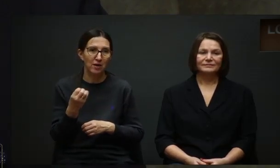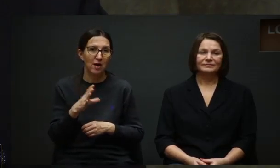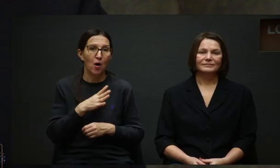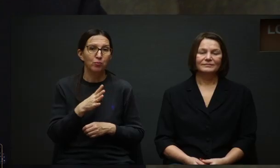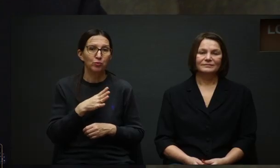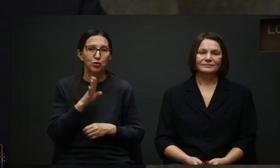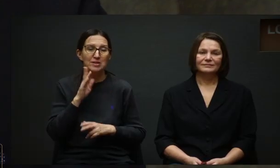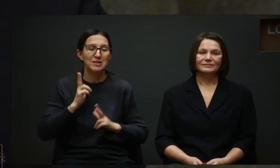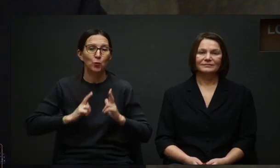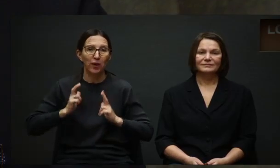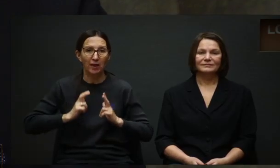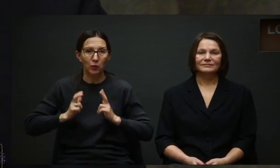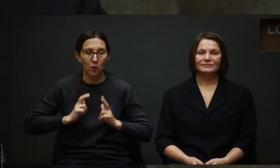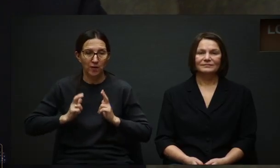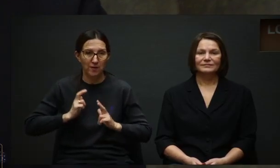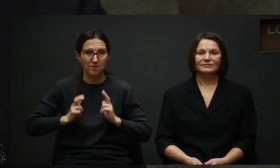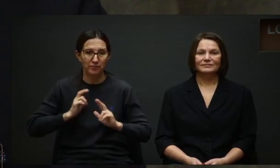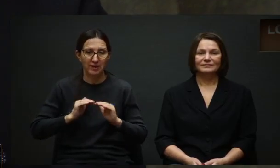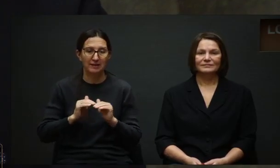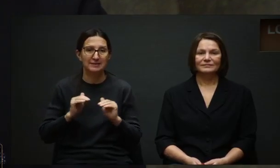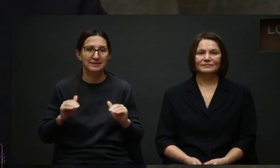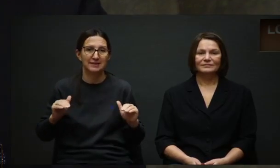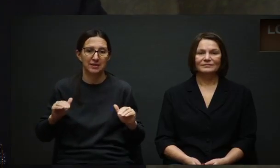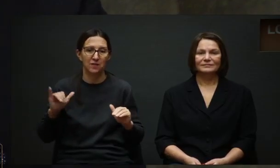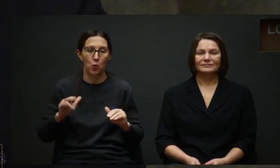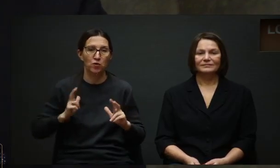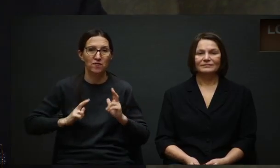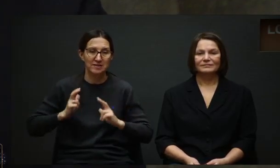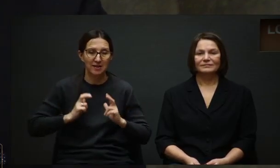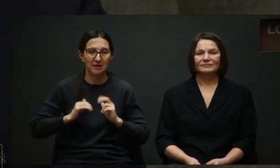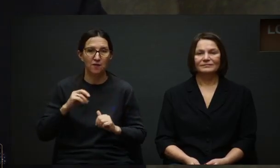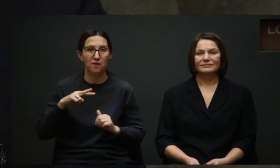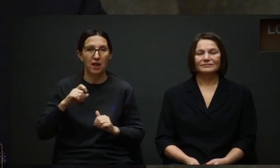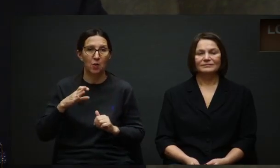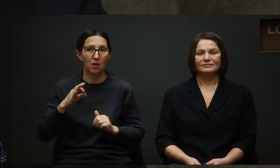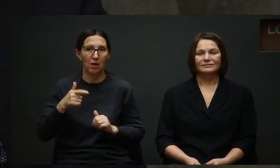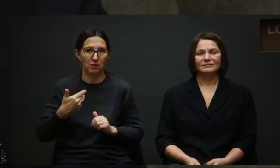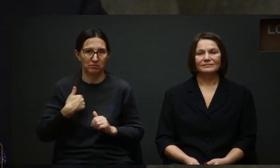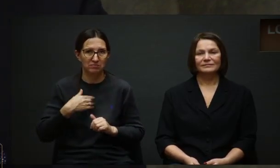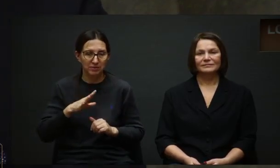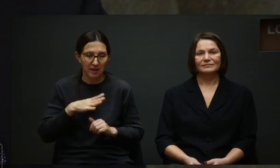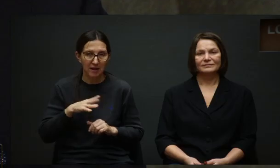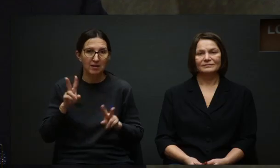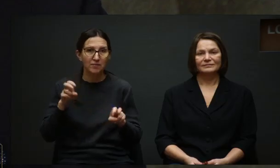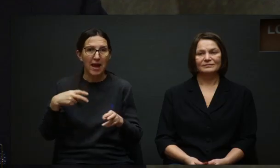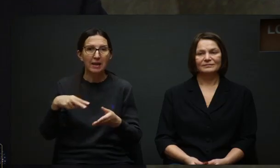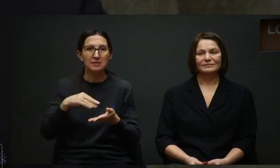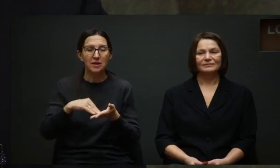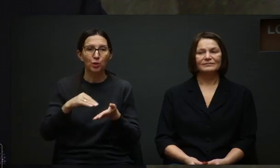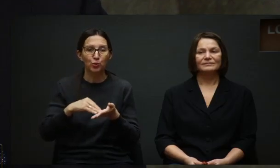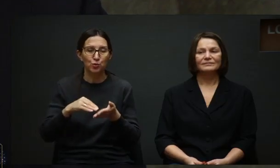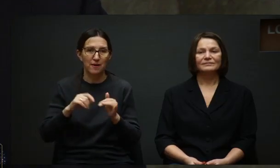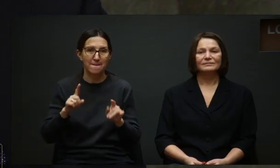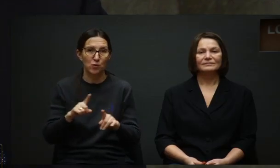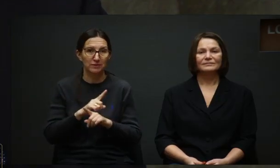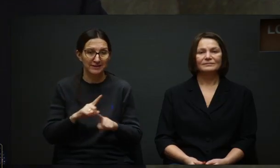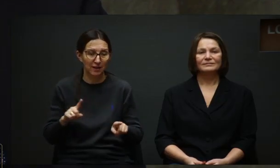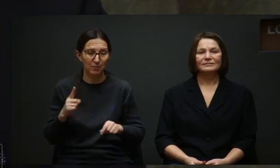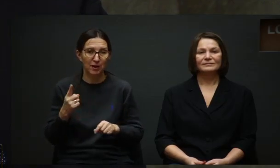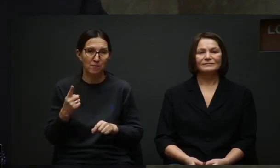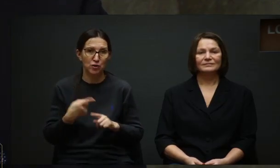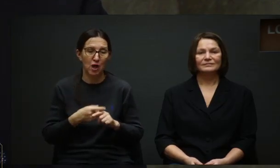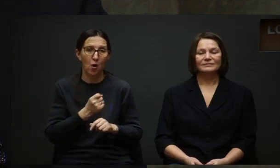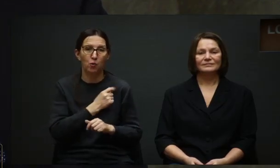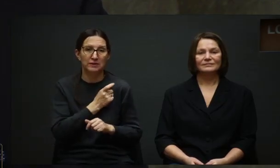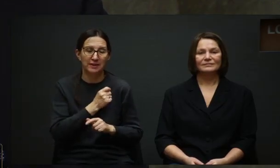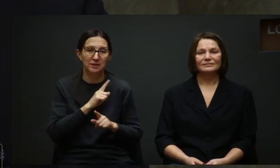будучи студенткой Одесского университета и филологом, который назывался «Литературный музей», поскольку